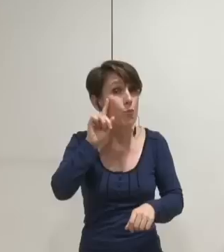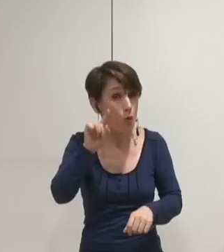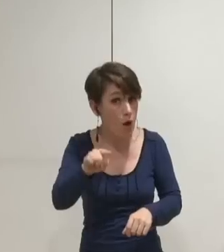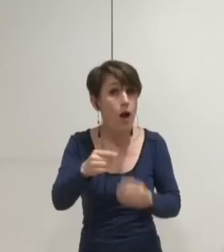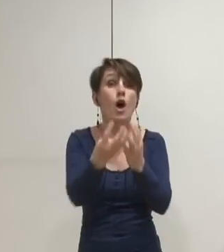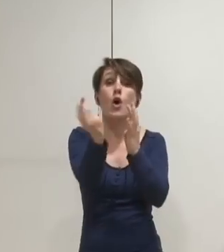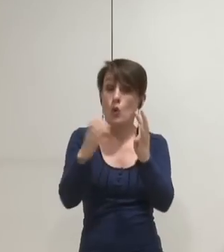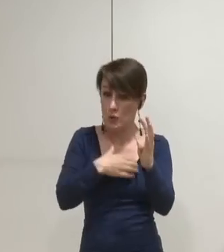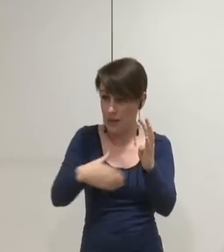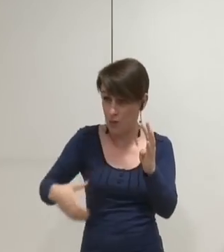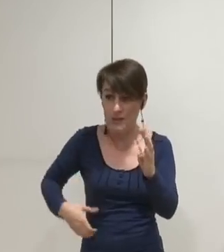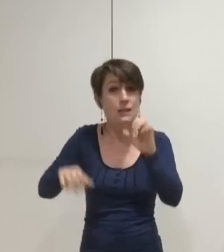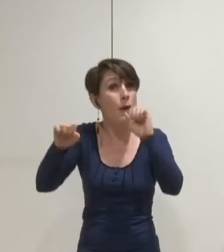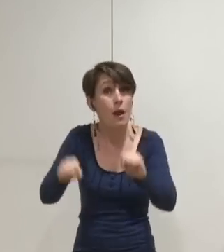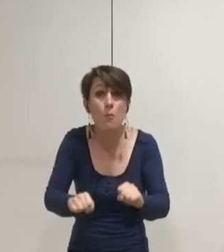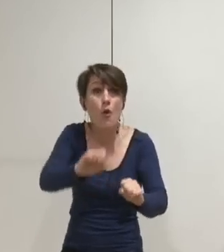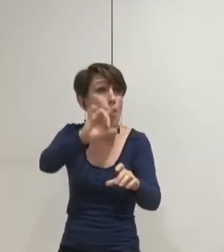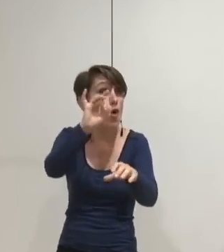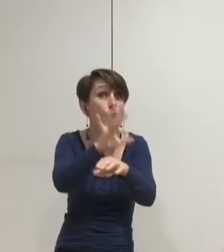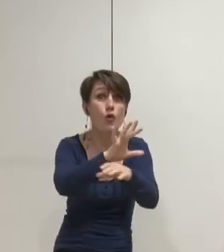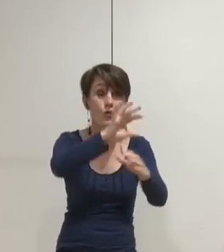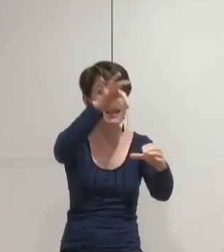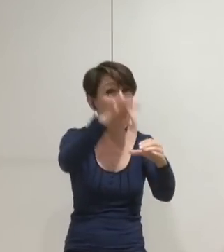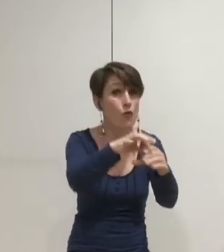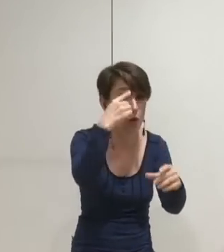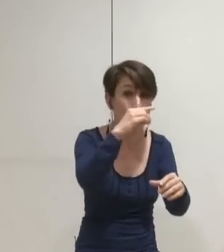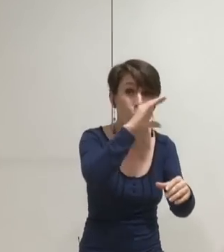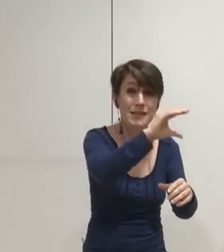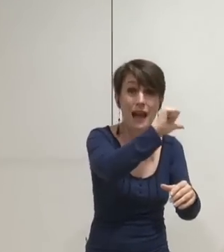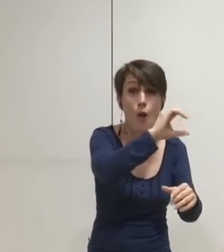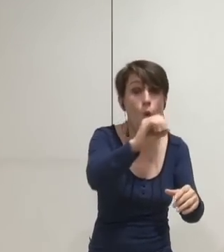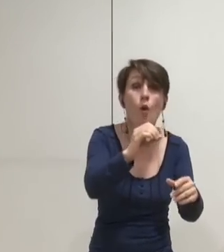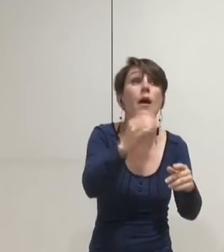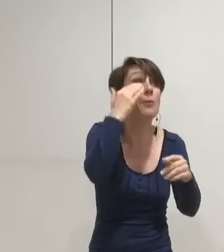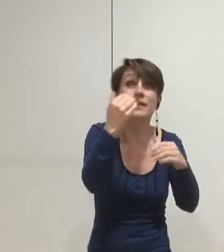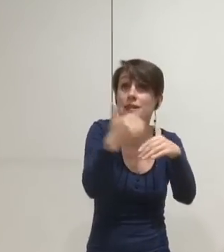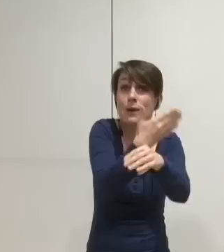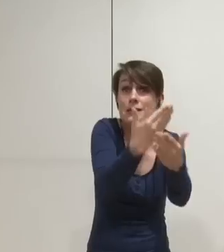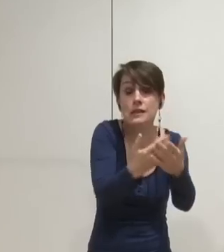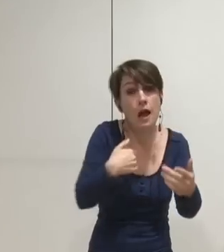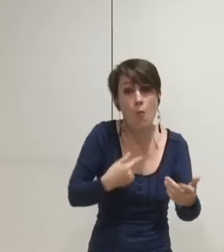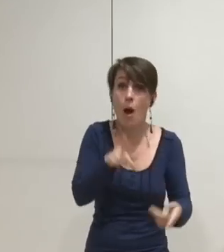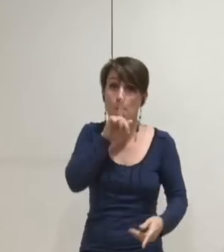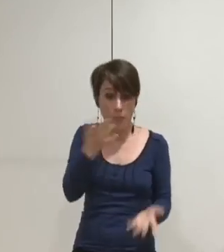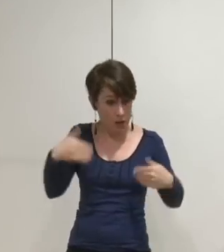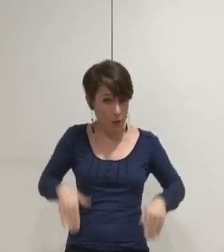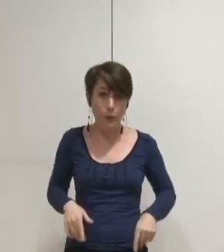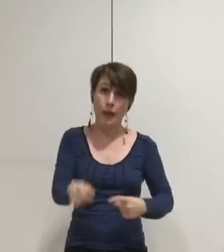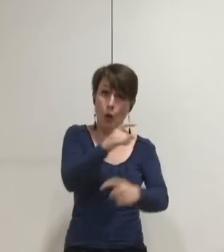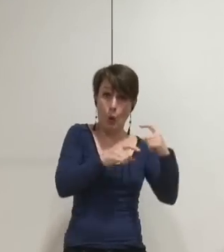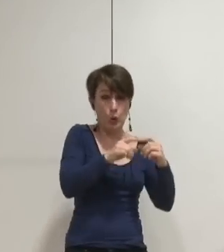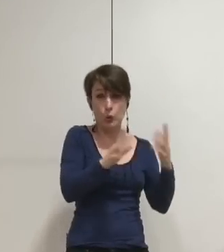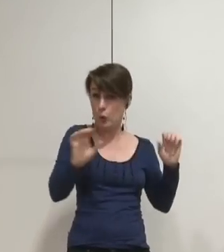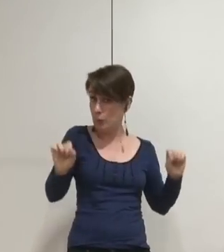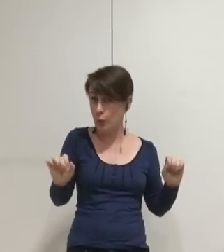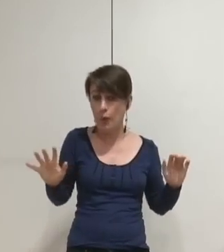je repartirai avec ma valise et on relancera une nouvelle procédure donc évidemment par contre le conseil municipal ne peut